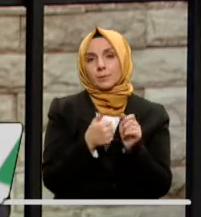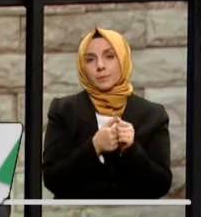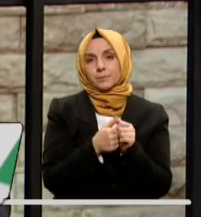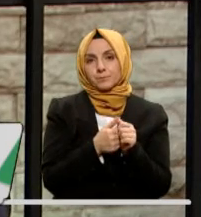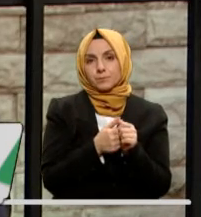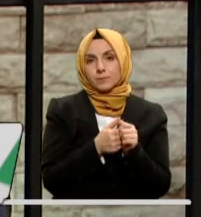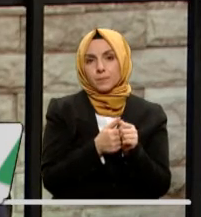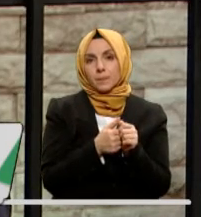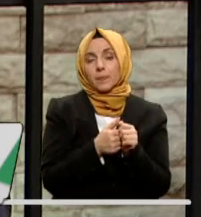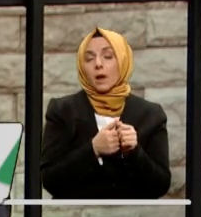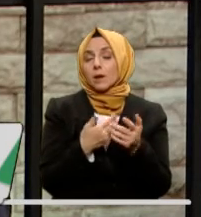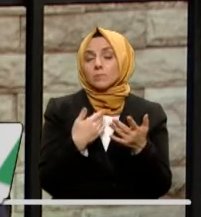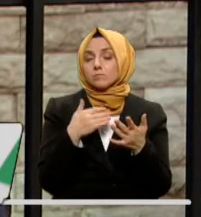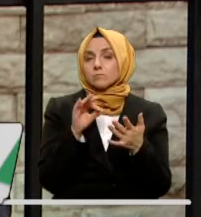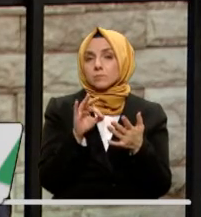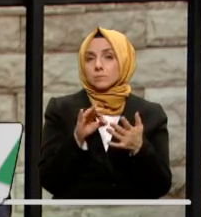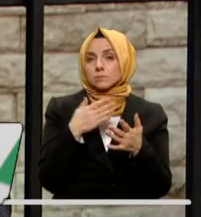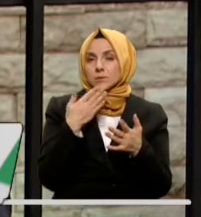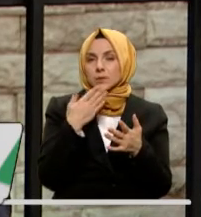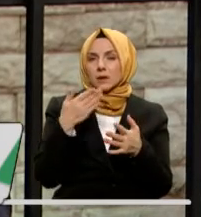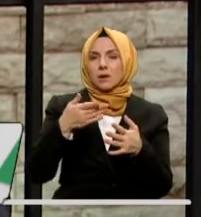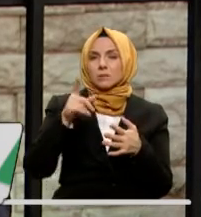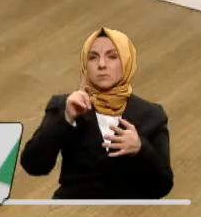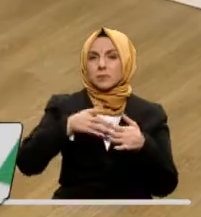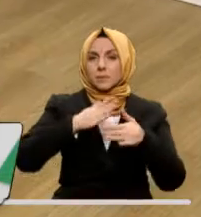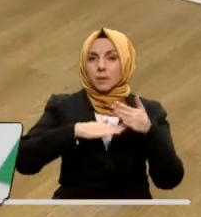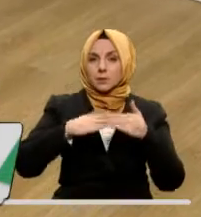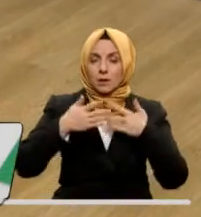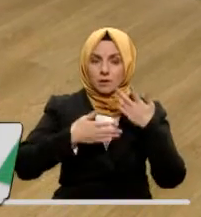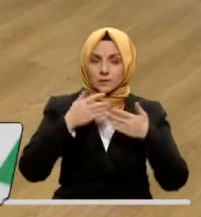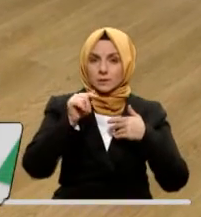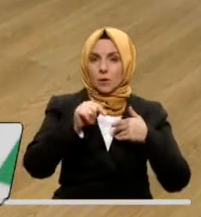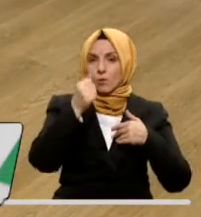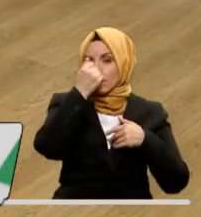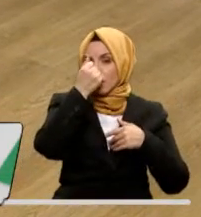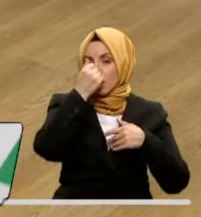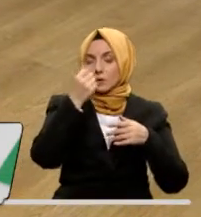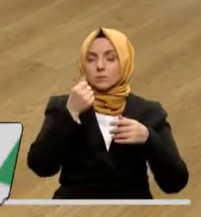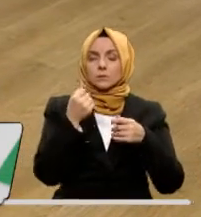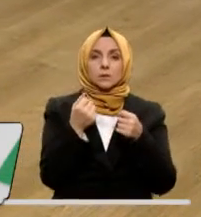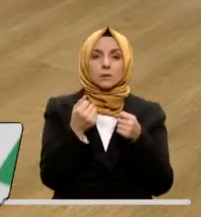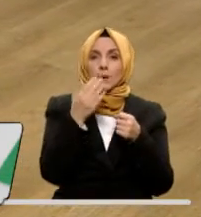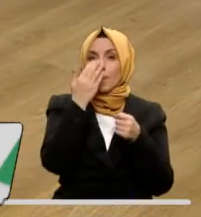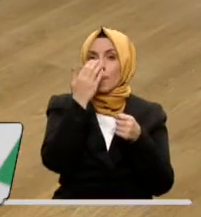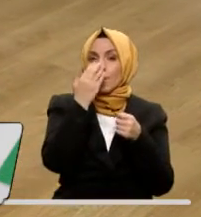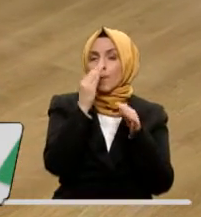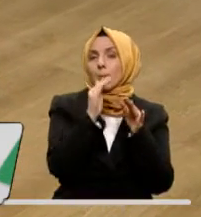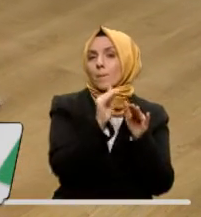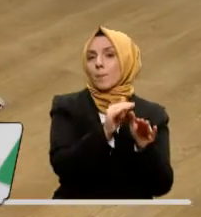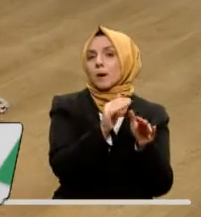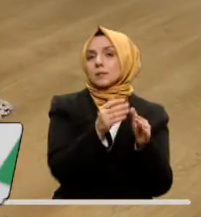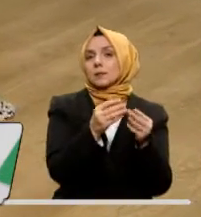da mesaj siz ilk başta anlatırken Hani oradaki işte kan bağış merkezlerinde yapılan